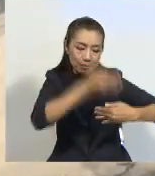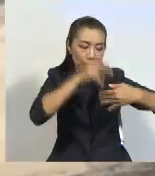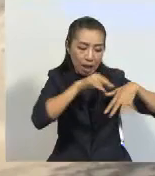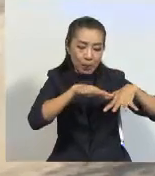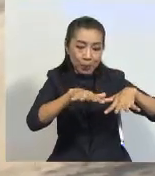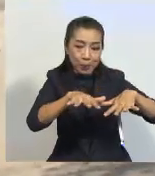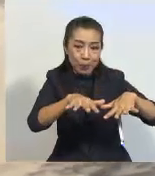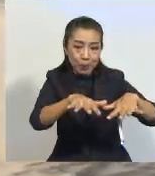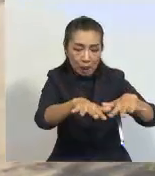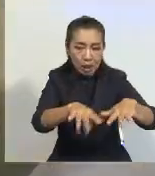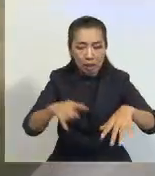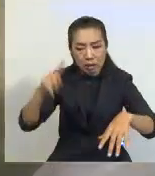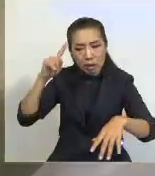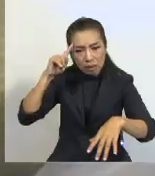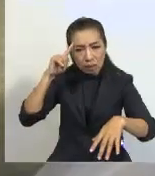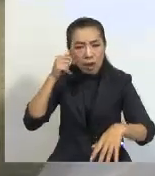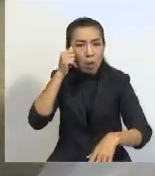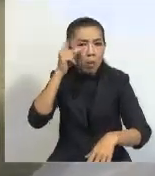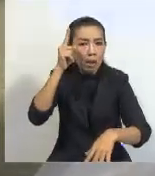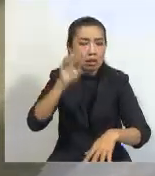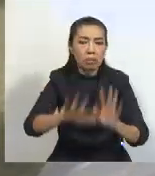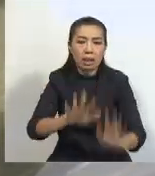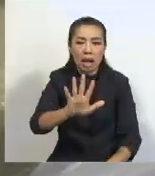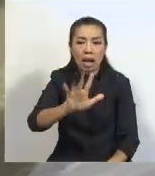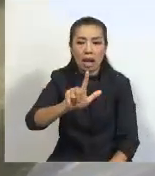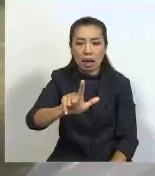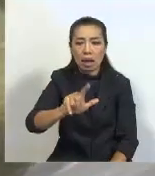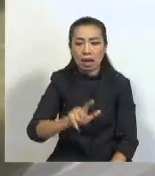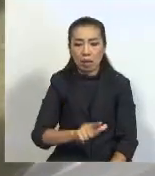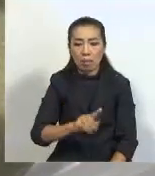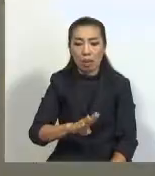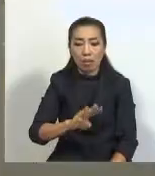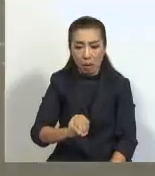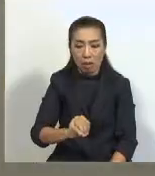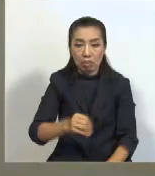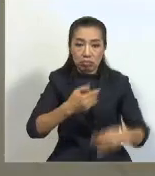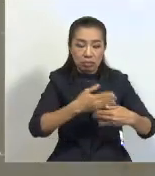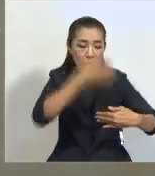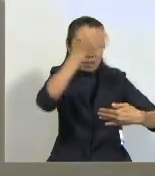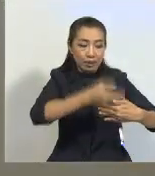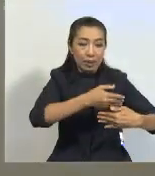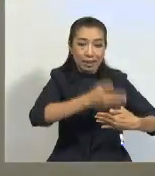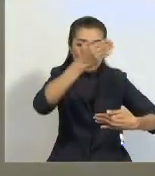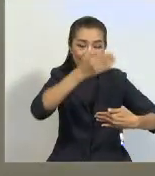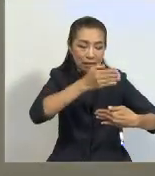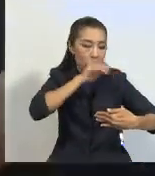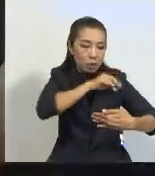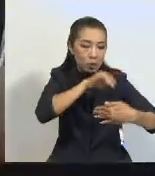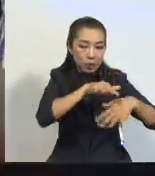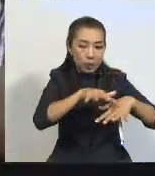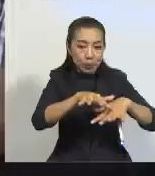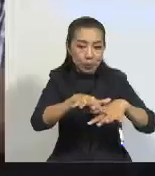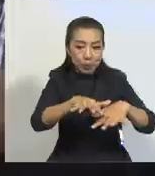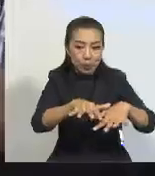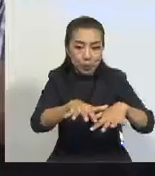ให้เขื่อนลำตะคองปล่อยน้ำมาช่วยวันละ5ล้านลูกบาศก์เมตรด้วยการผ่านน้ำลงสู่บึงพุทราแล้วก็ต่อเนื่องไ